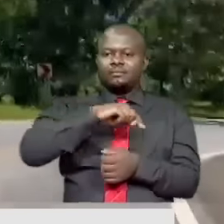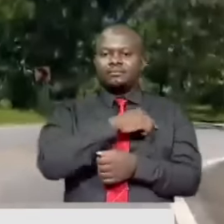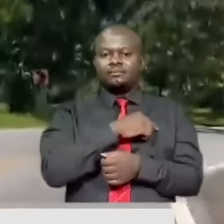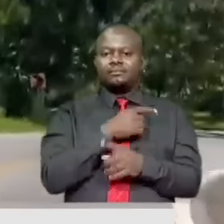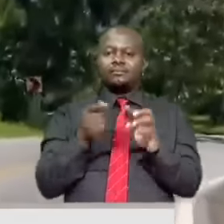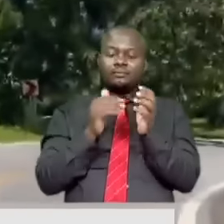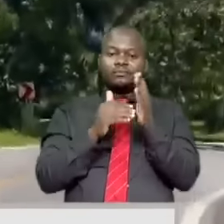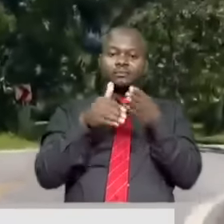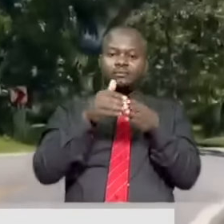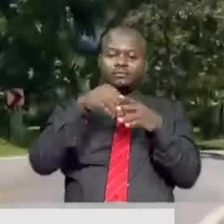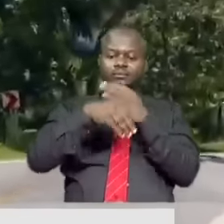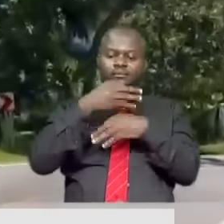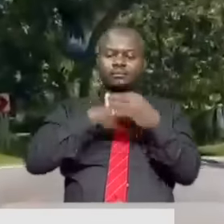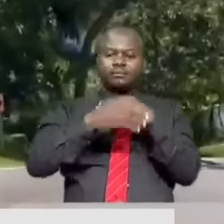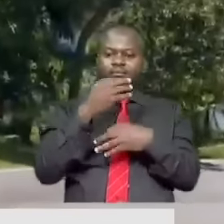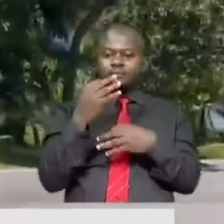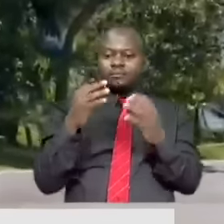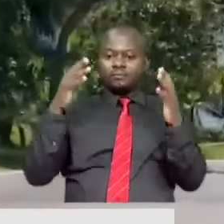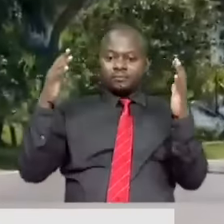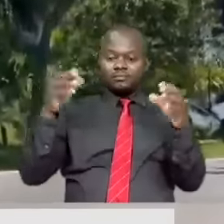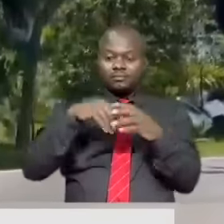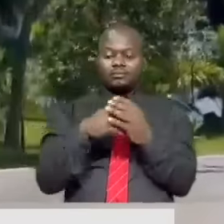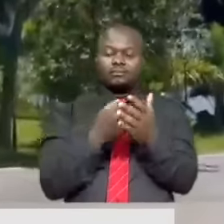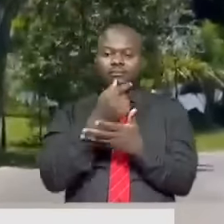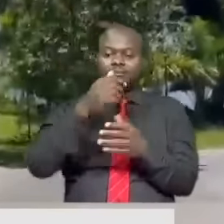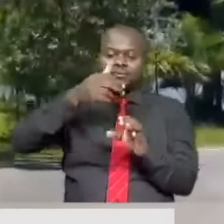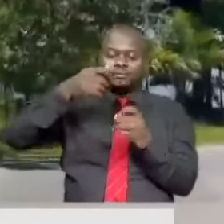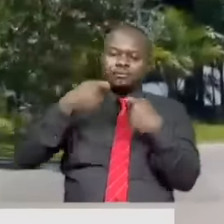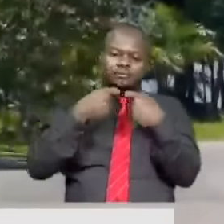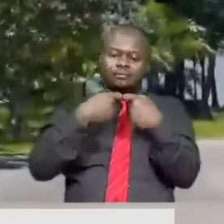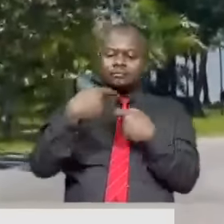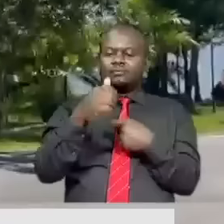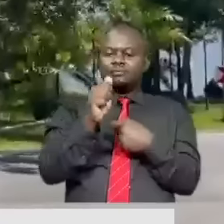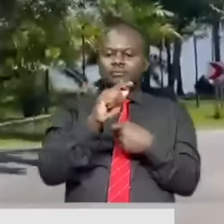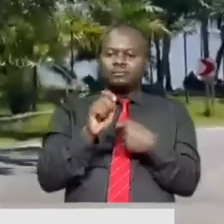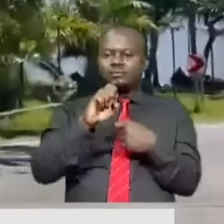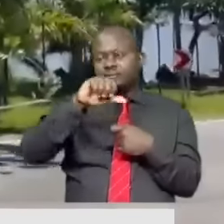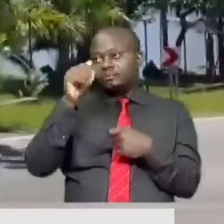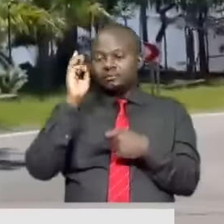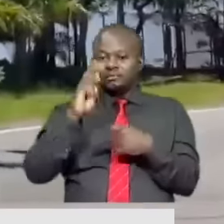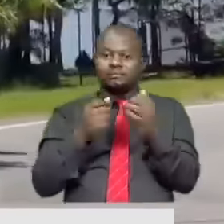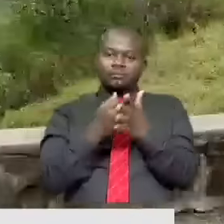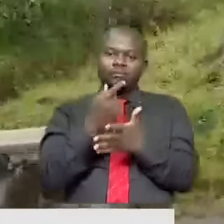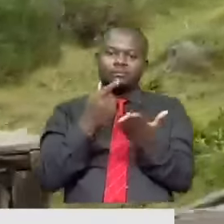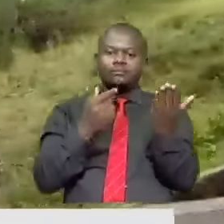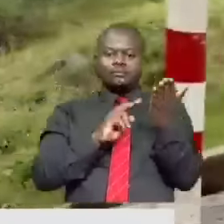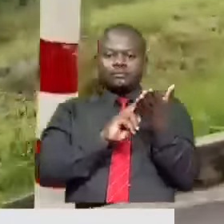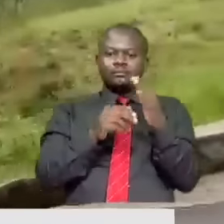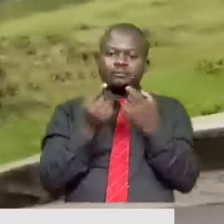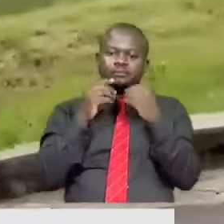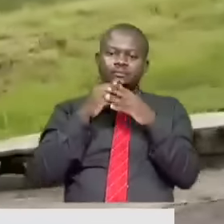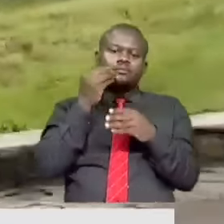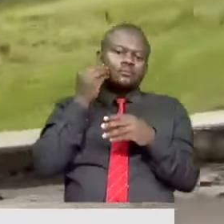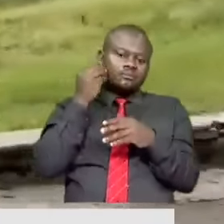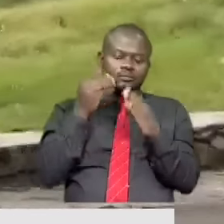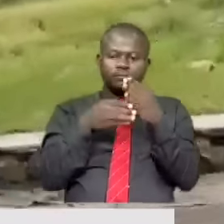kandi ubatsemo inganda 3 za rutura zirimo rumwe rubyaza amashanyarazi gazi yo mu Kivu, urundi ruzabyaza iyo gaze yo gutekesha mu ngo ruri